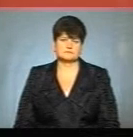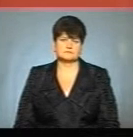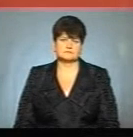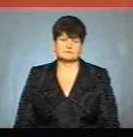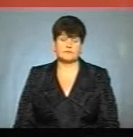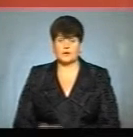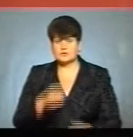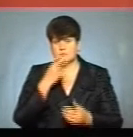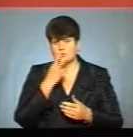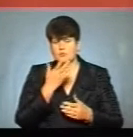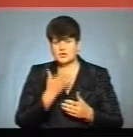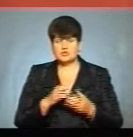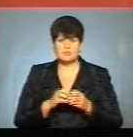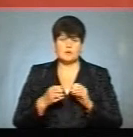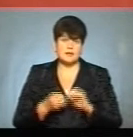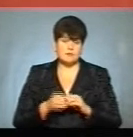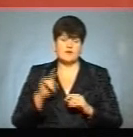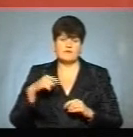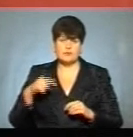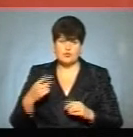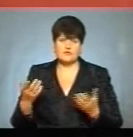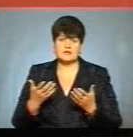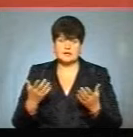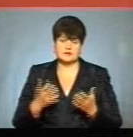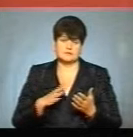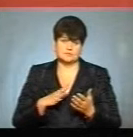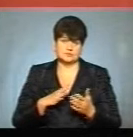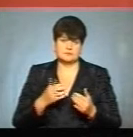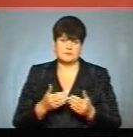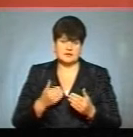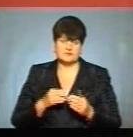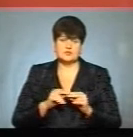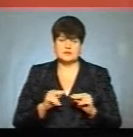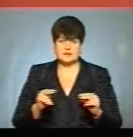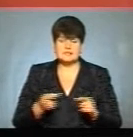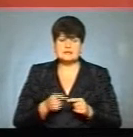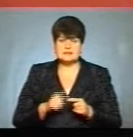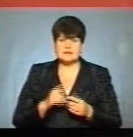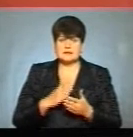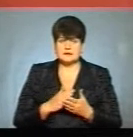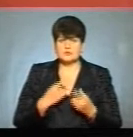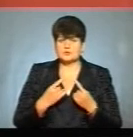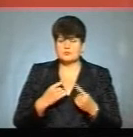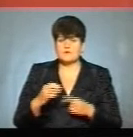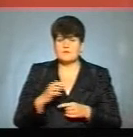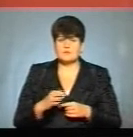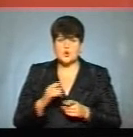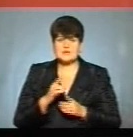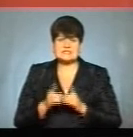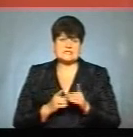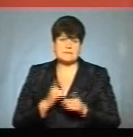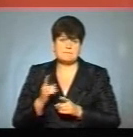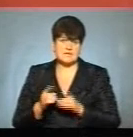Отже, ми побачили проблему і вимоги, які ставили вчителі. Це йдеться в першу чергу про зміни